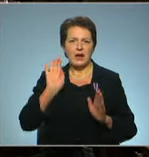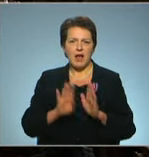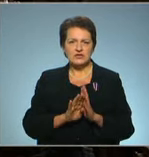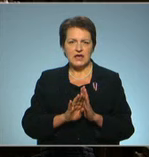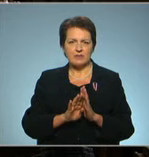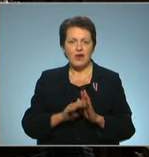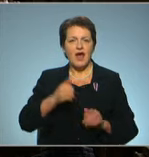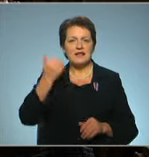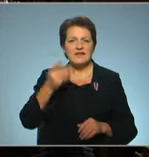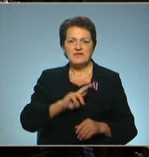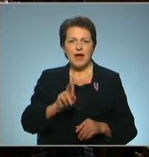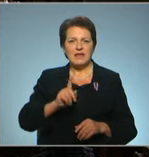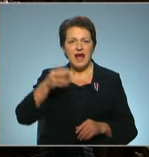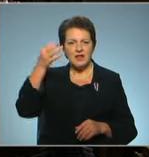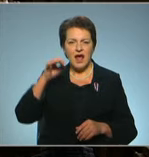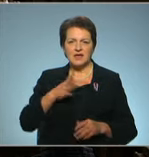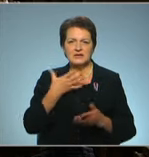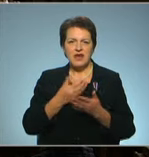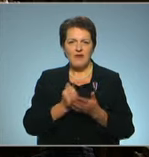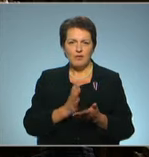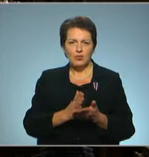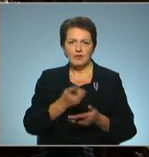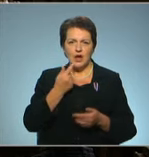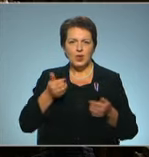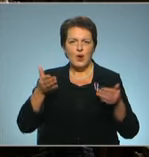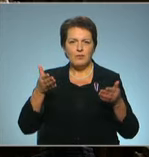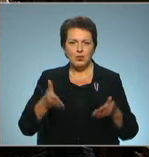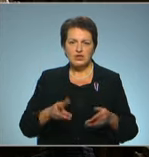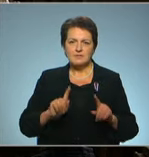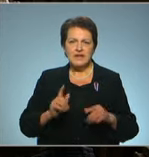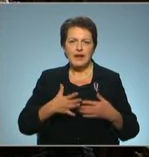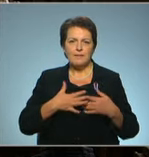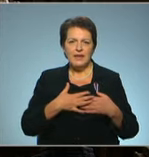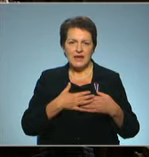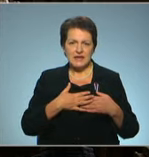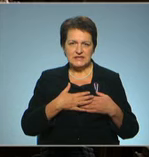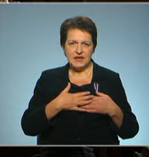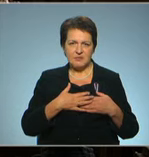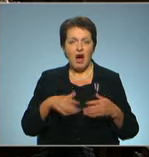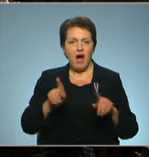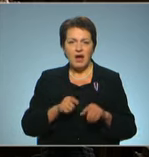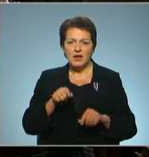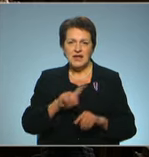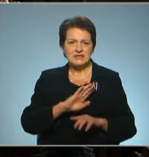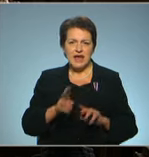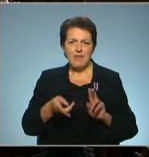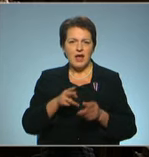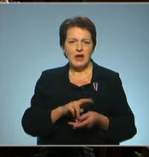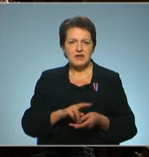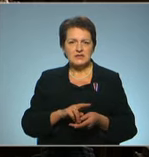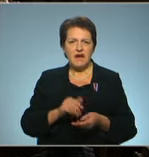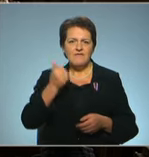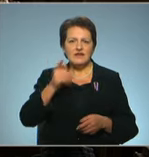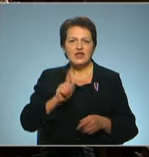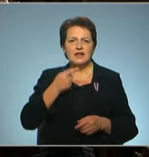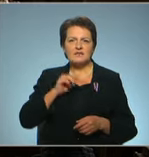kam ir dēls, savā būtībā no mūžības ir mīlestība. Arī tas nemainās. Viņš ir tēvs,